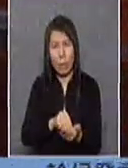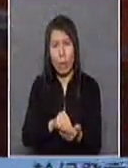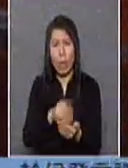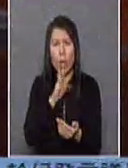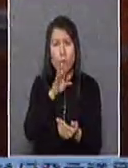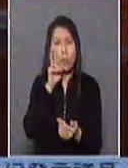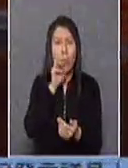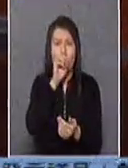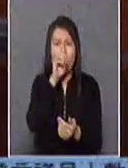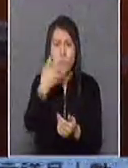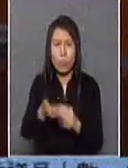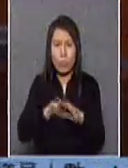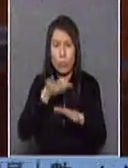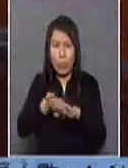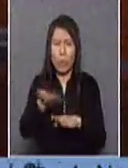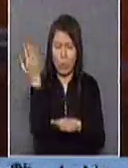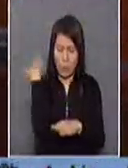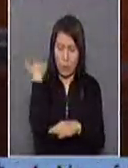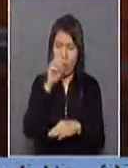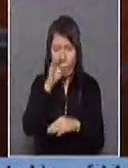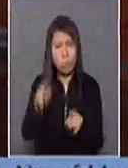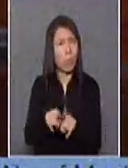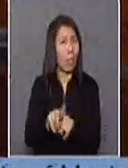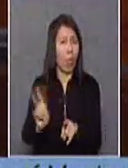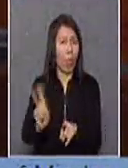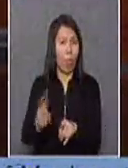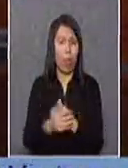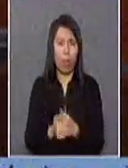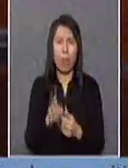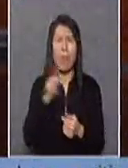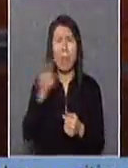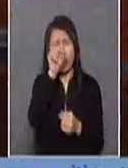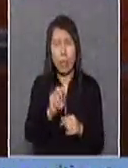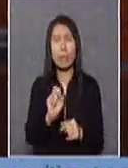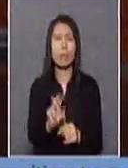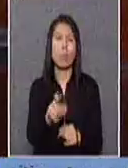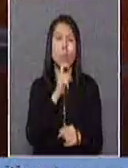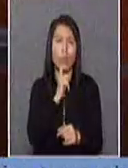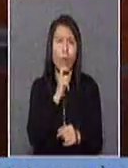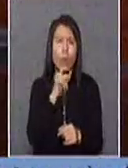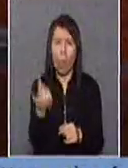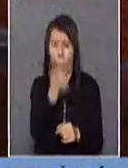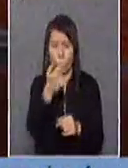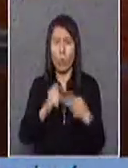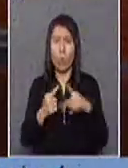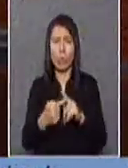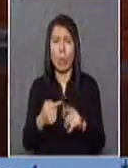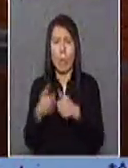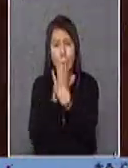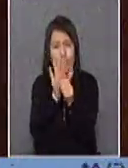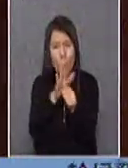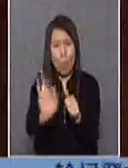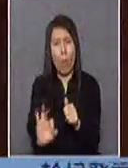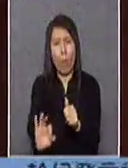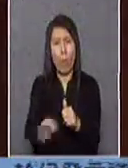扎嘢咧，係重複翻過去所講嘅嘢。嗰、那個問題係仍然存在，有唔少嘅員工係不受保障。